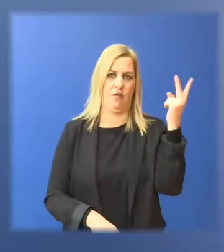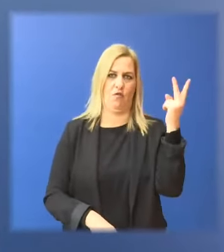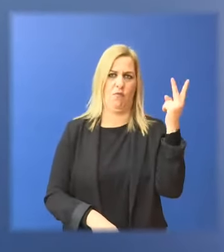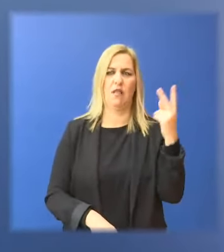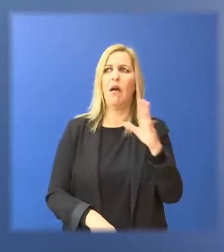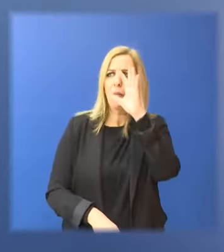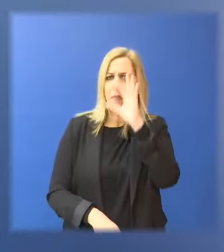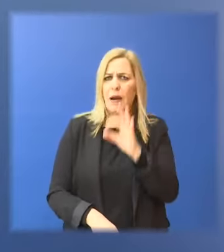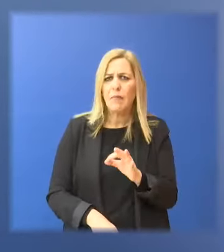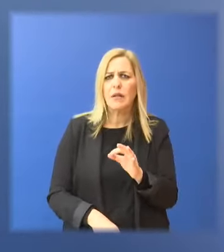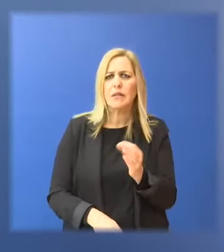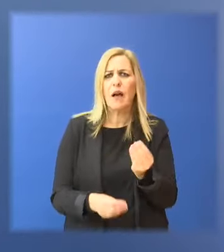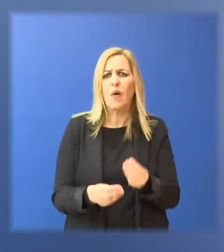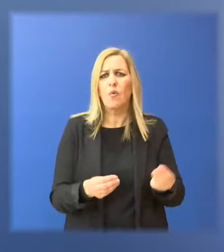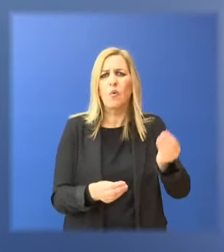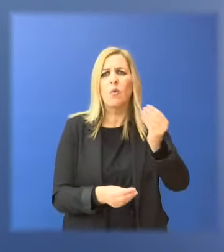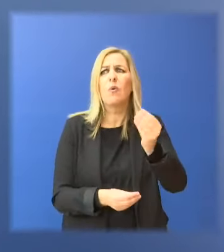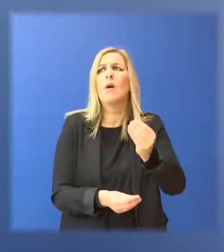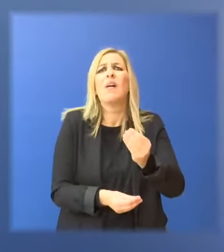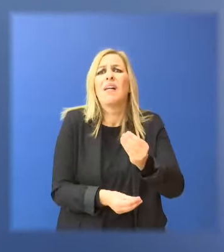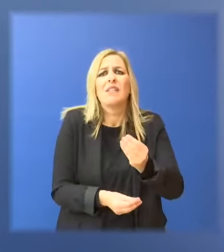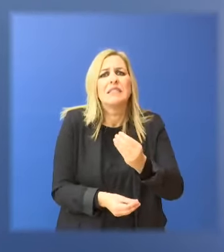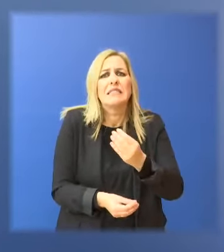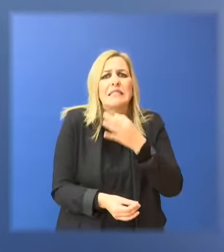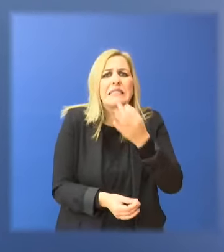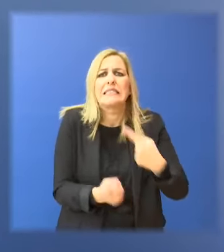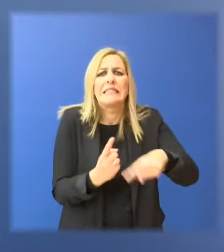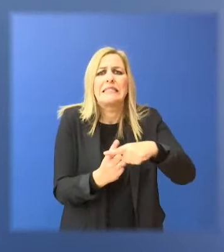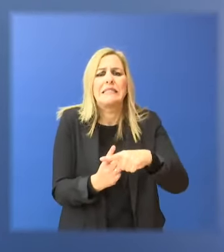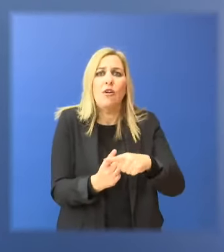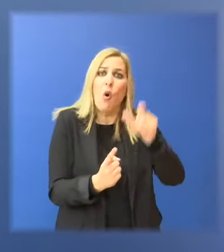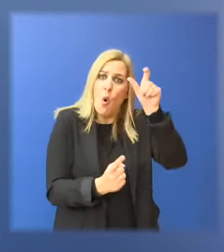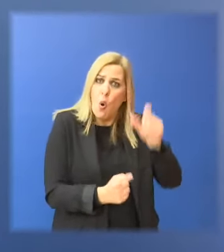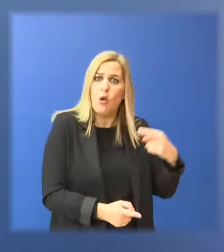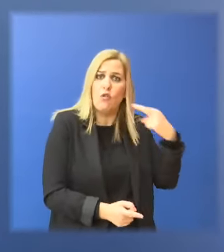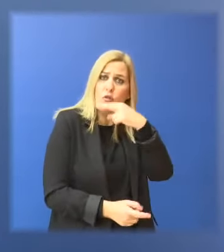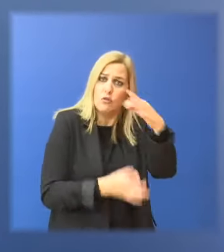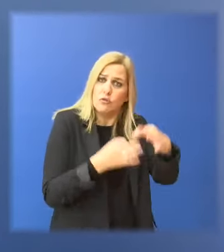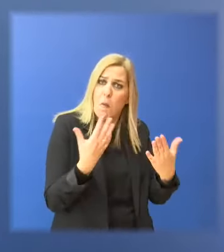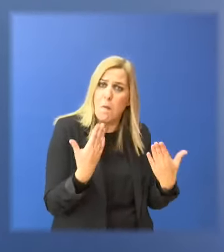πω μετά από όσα είπε χθες ο Πρωθυπουργός.